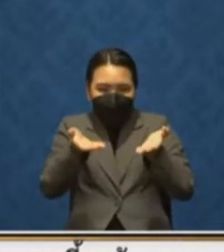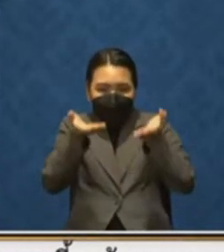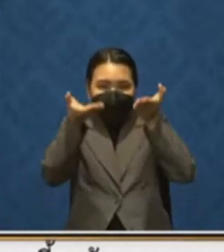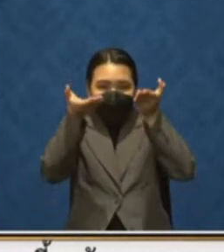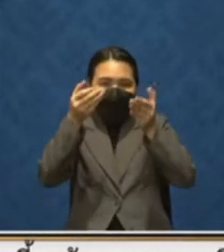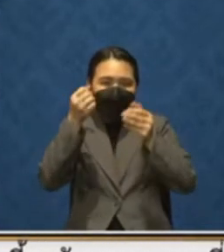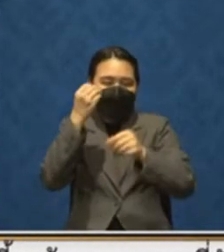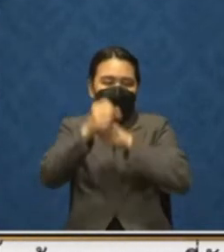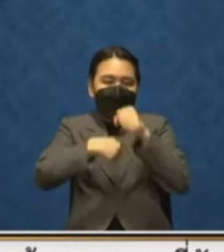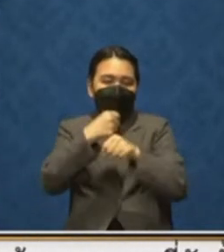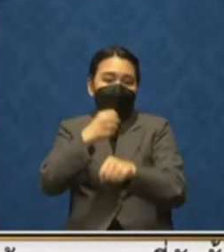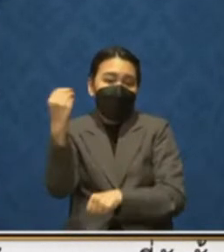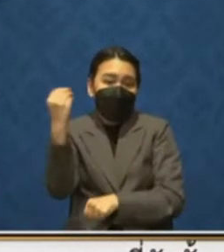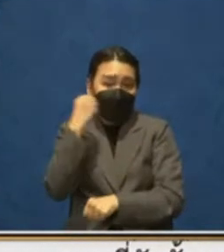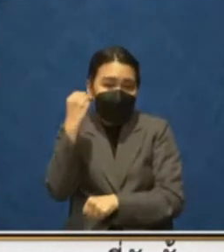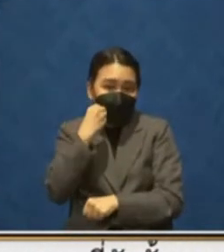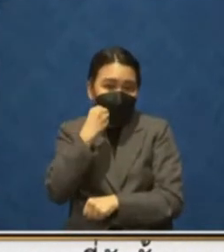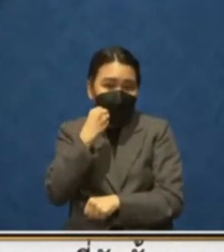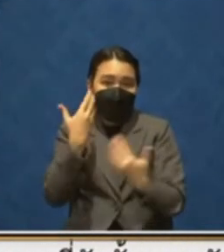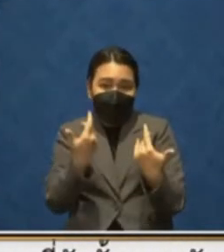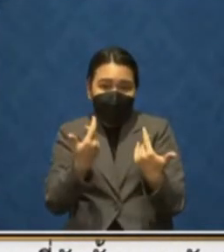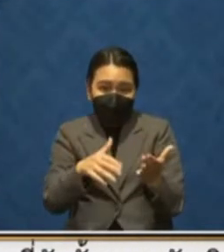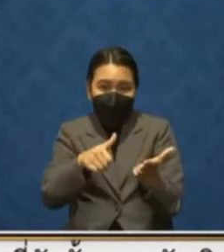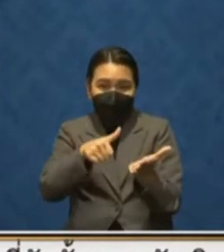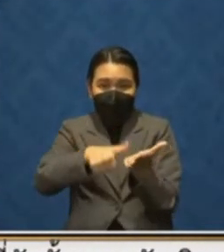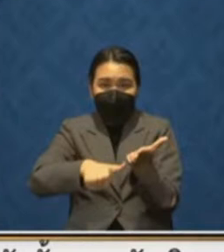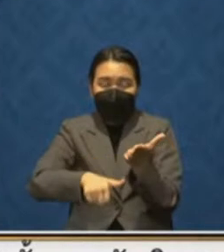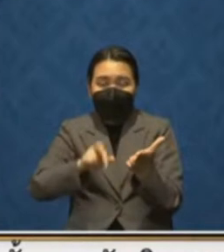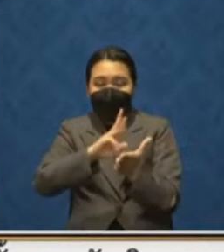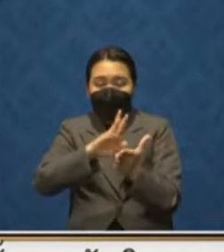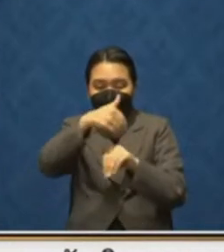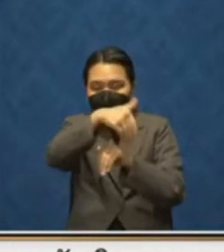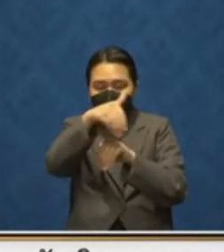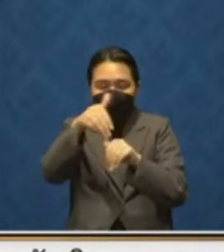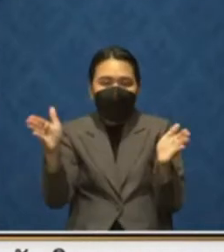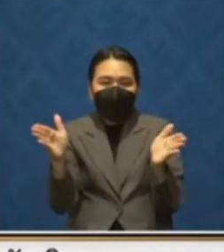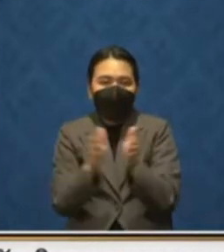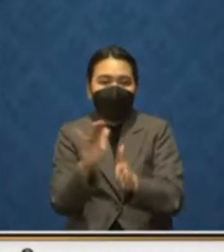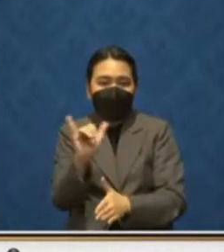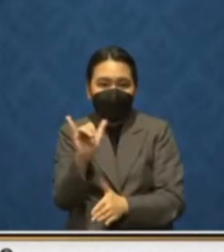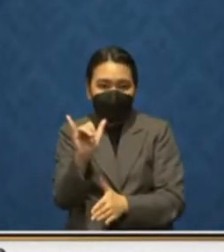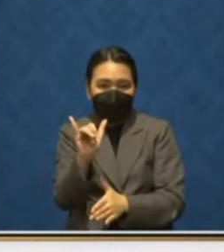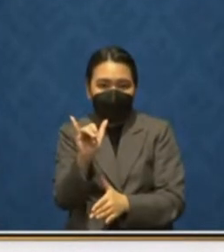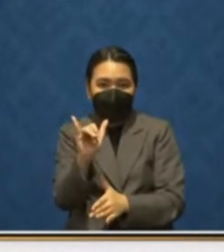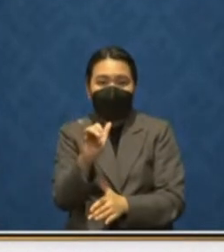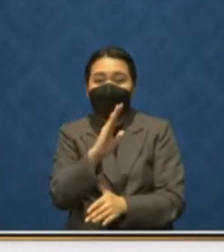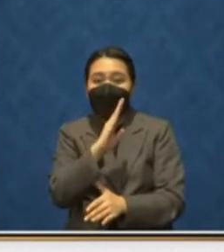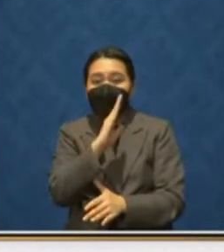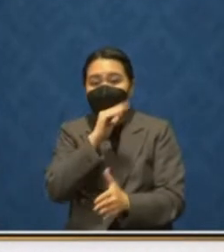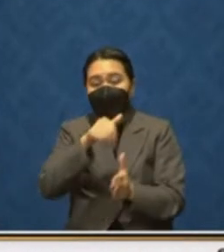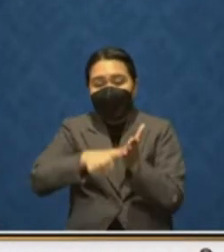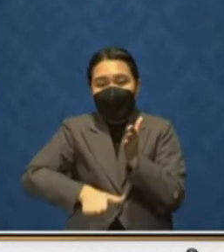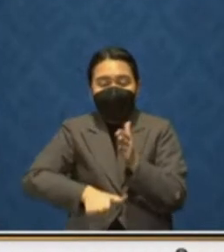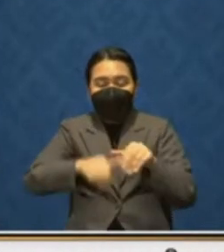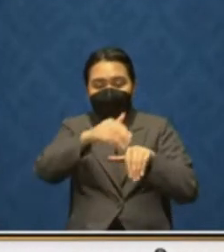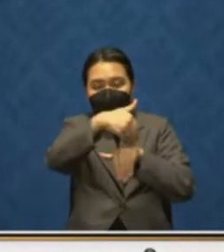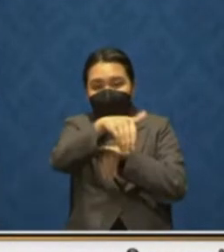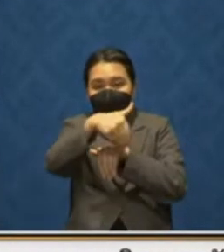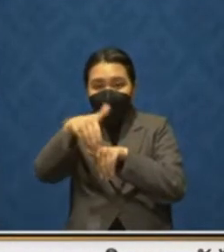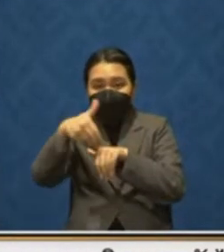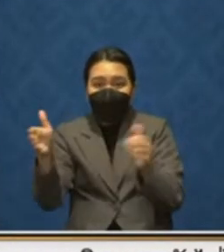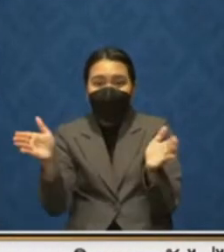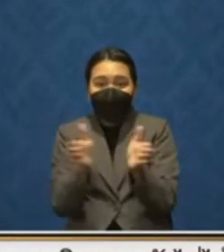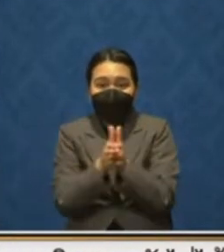อันนี้ไม่รวมหนี้นอกระบบนะครับซึ่งมีอยู่เป็นจำนวนมากถ้าเรียมหนี้นอกระบบอยู่ด้วยนะฮะ